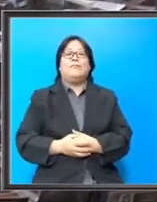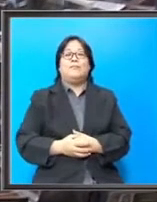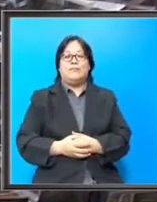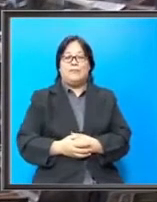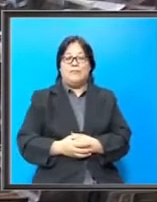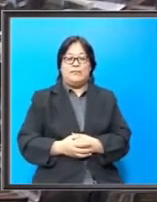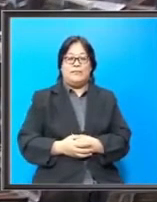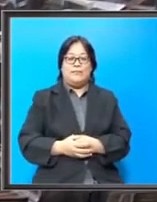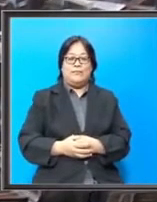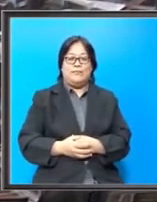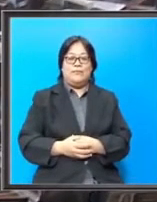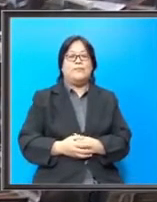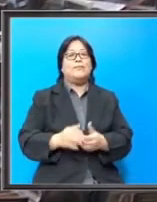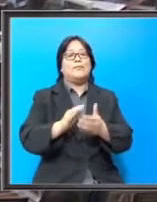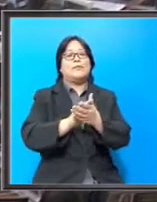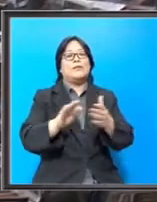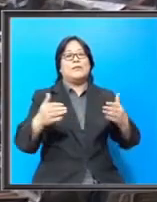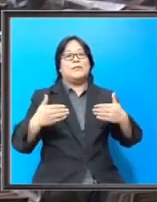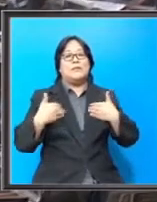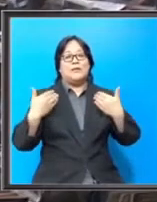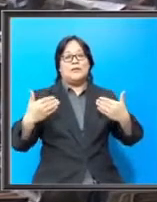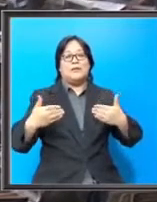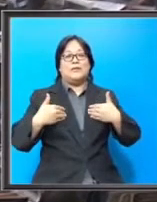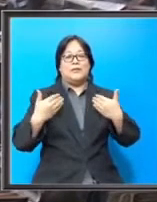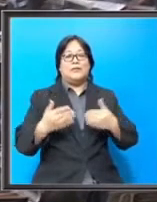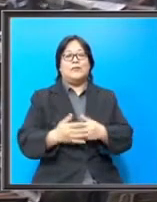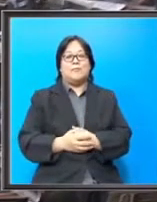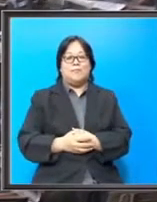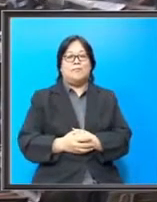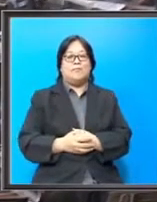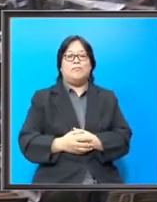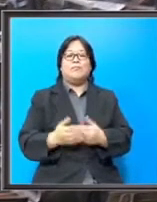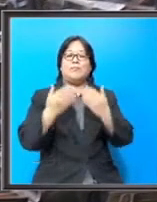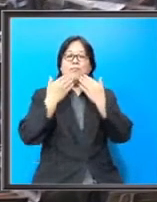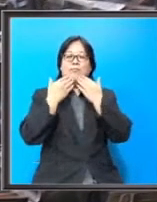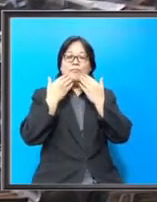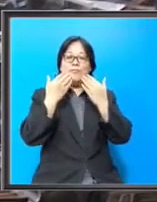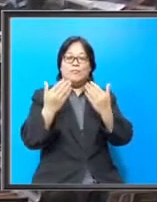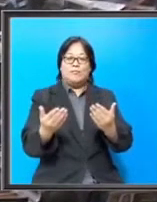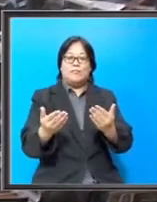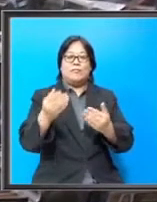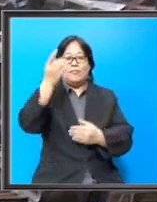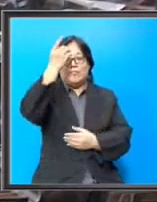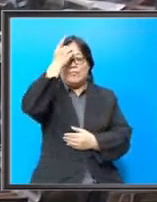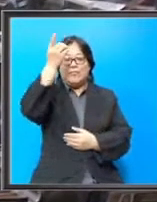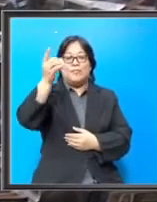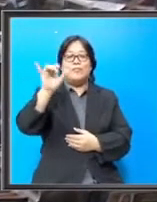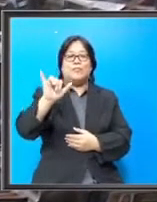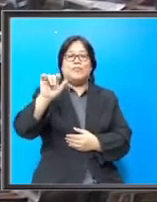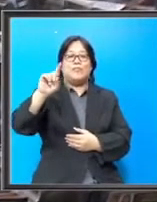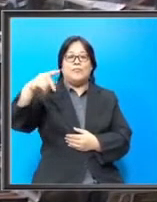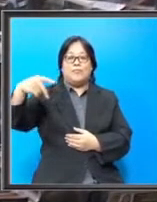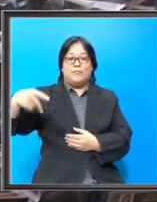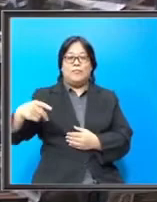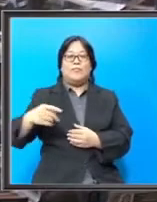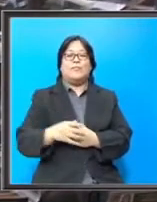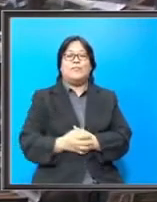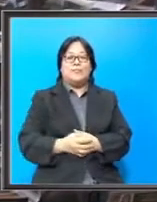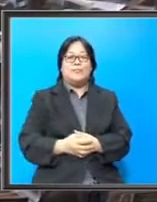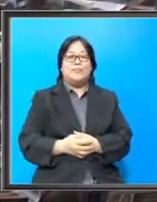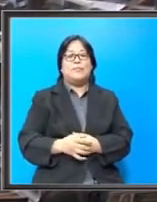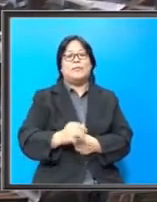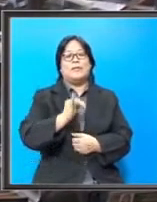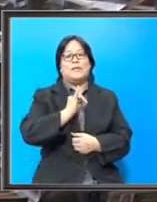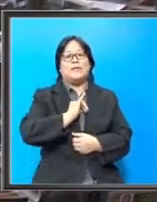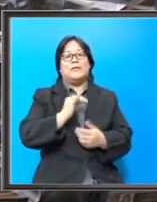warahmatullahi wabarakatuh dan salam sejahtera Terima kasih Datuk pengurus ini